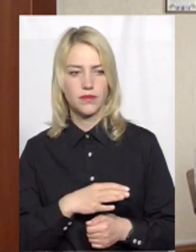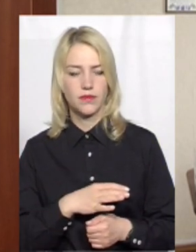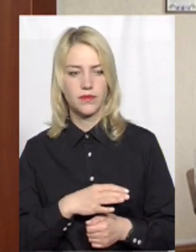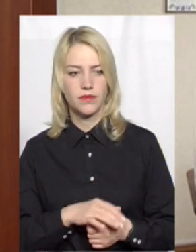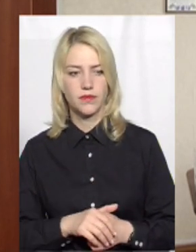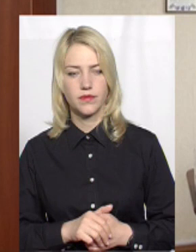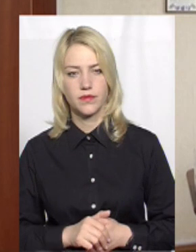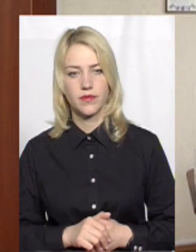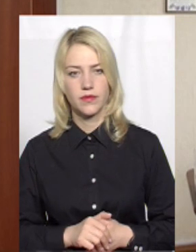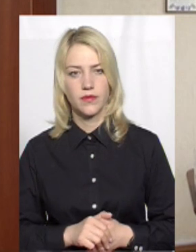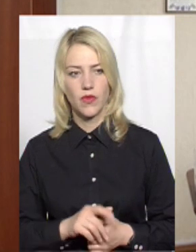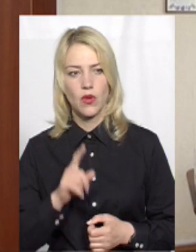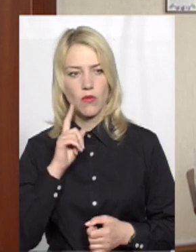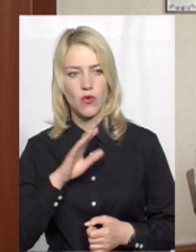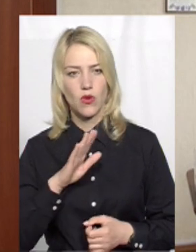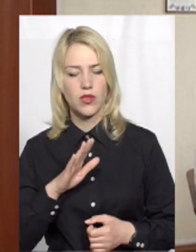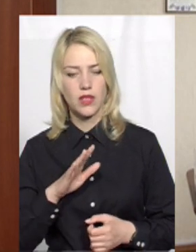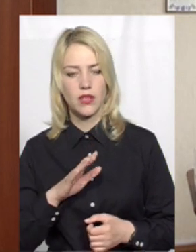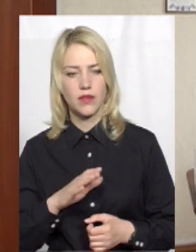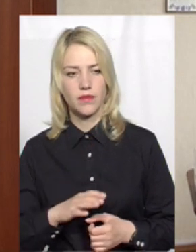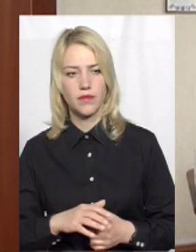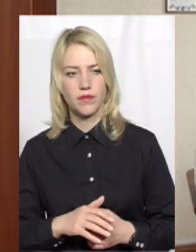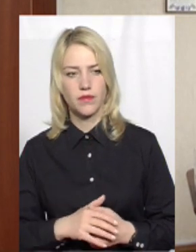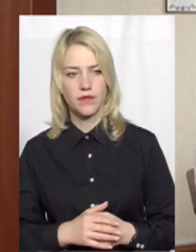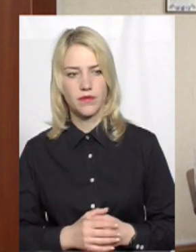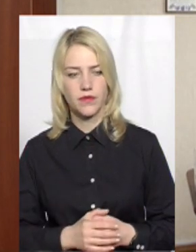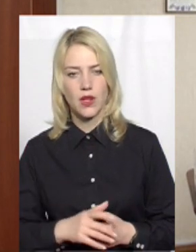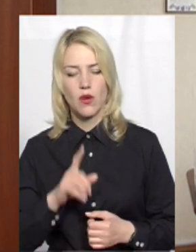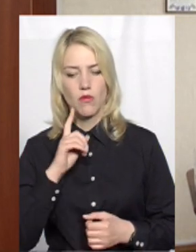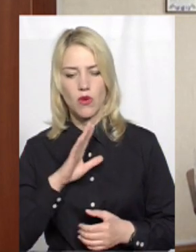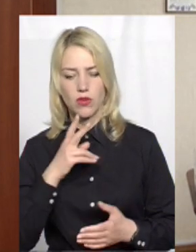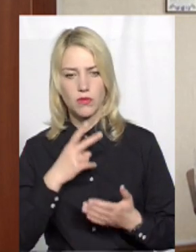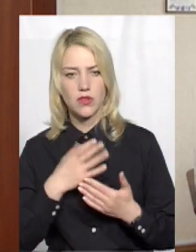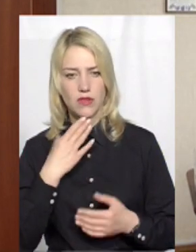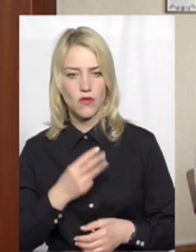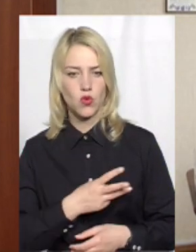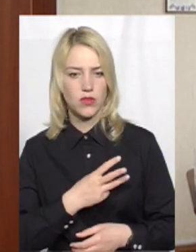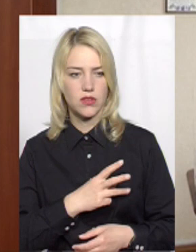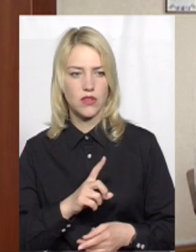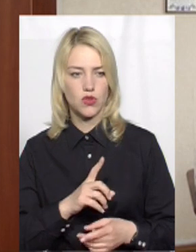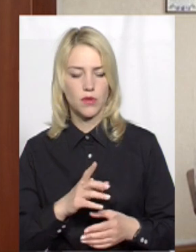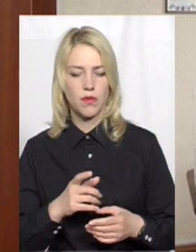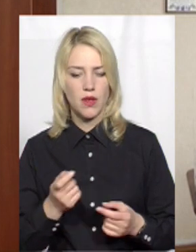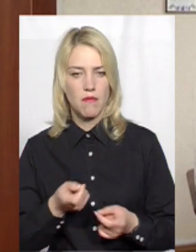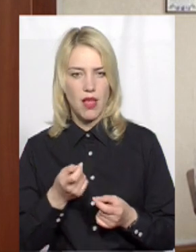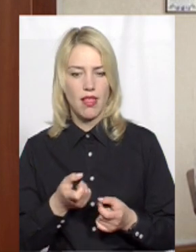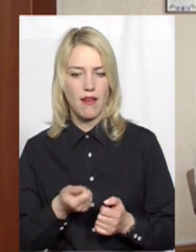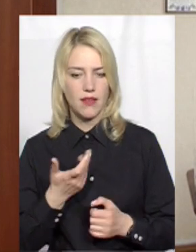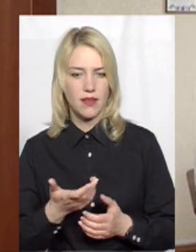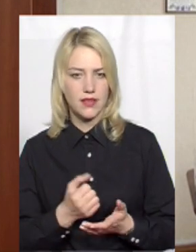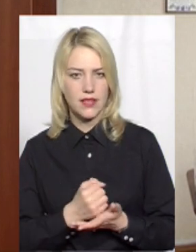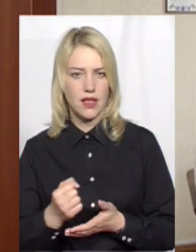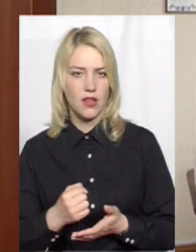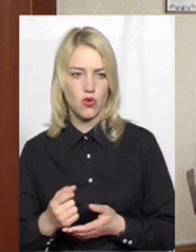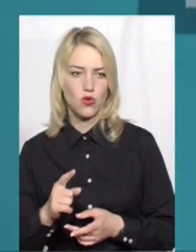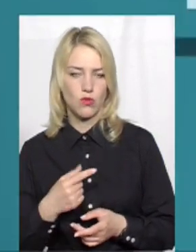настільки ініціативу, щоб не було подано достатньо кількості кандидатів. І тому ми затрималися, трошки на